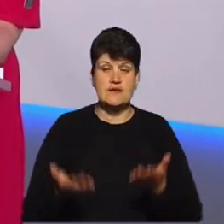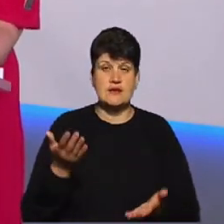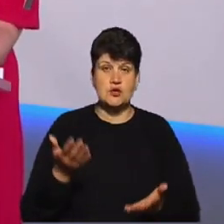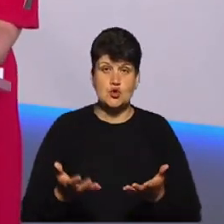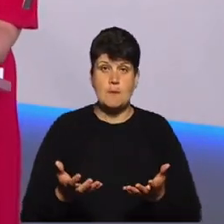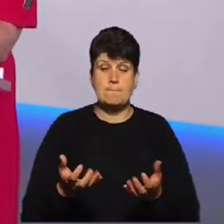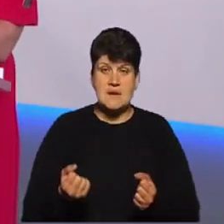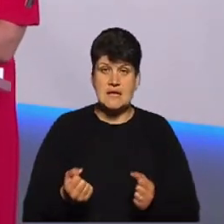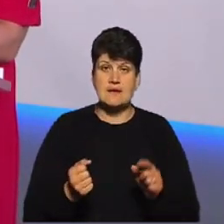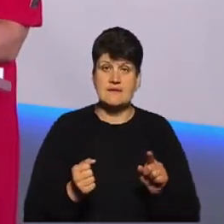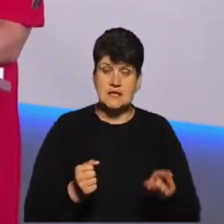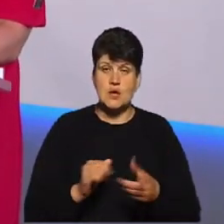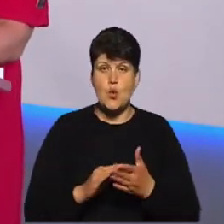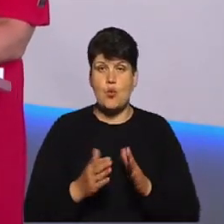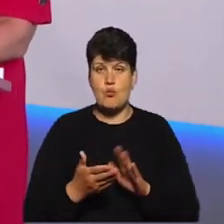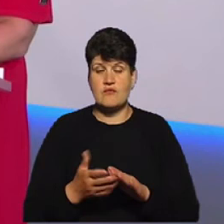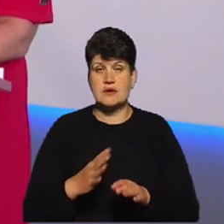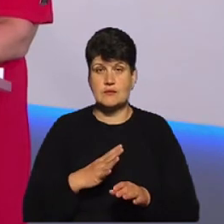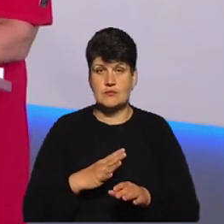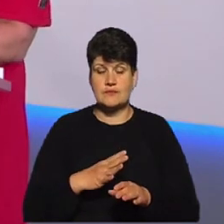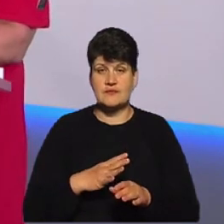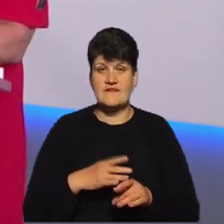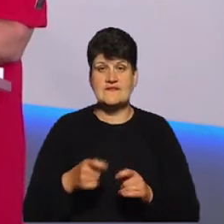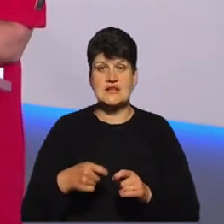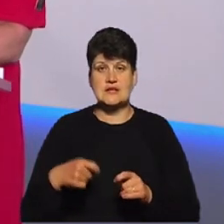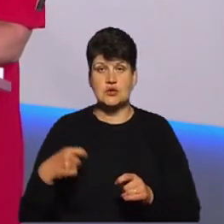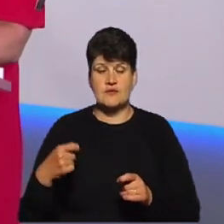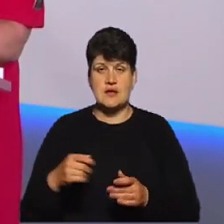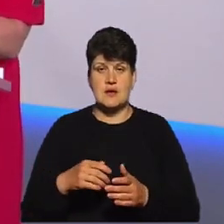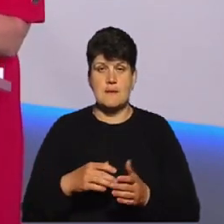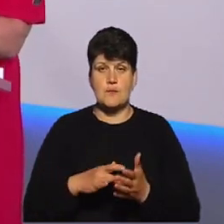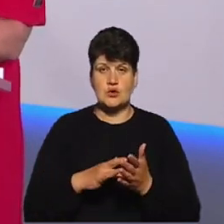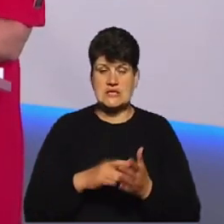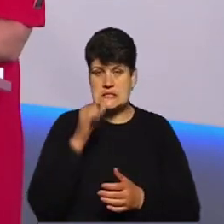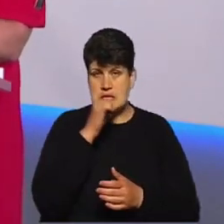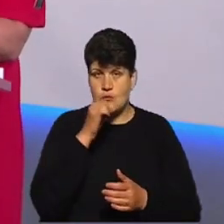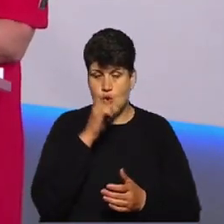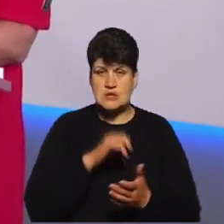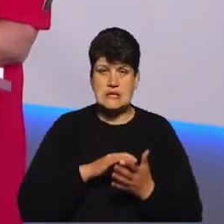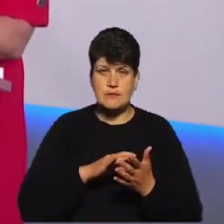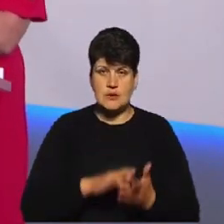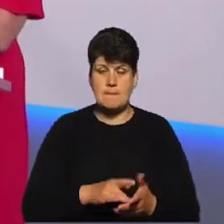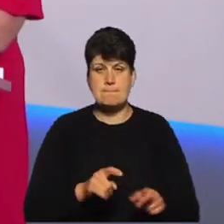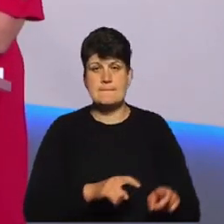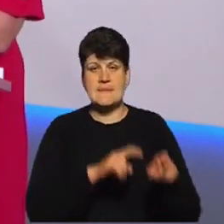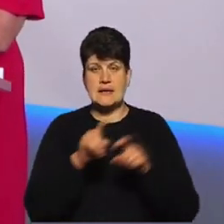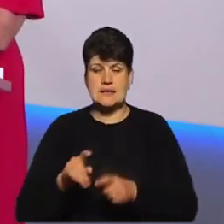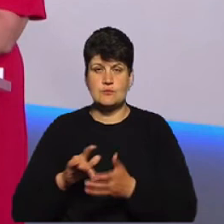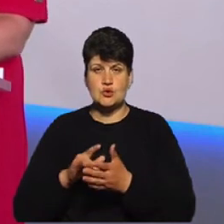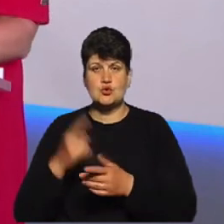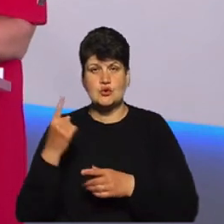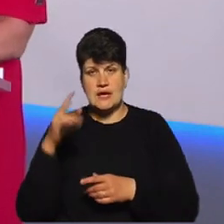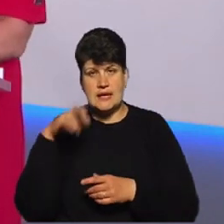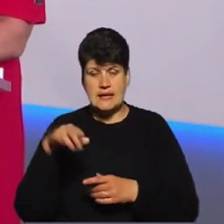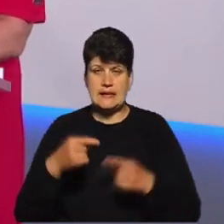були. Це відтермінування подорожі, заморозка подорожі, переніс подорожі з однієї країни на іншу в межах одного